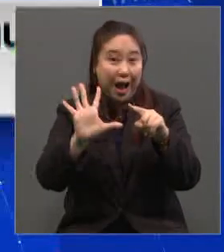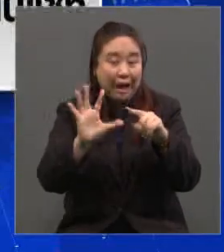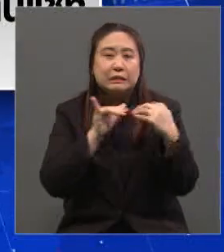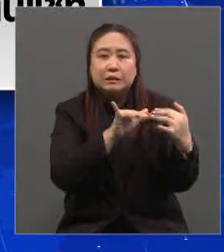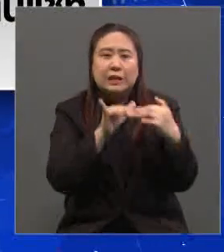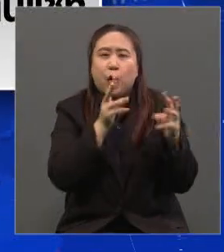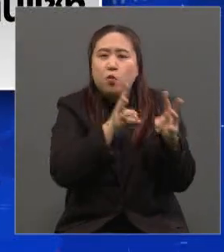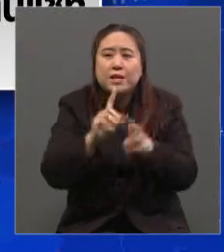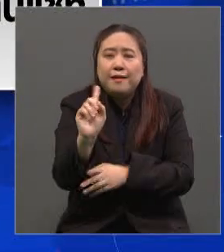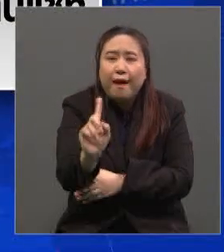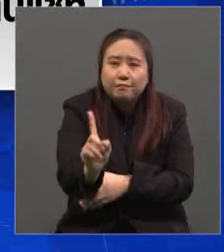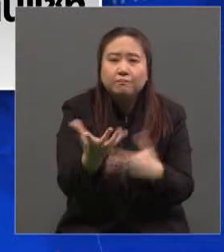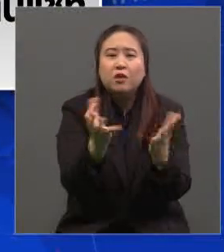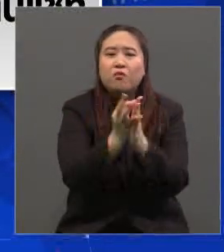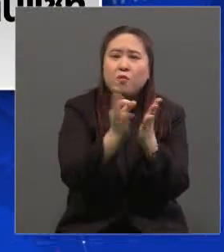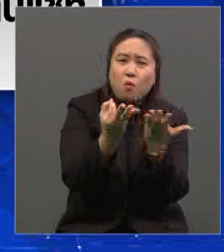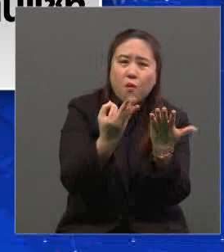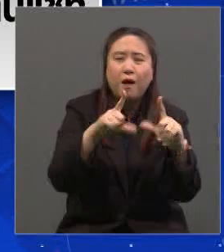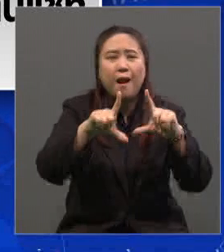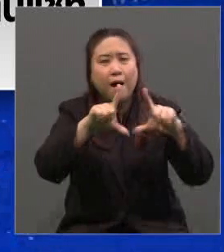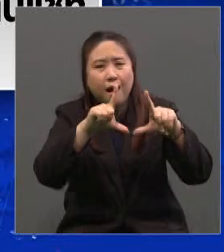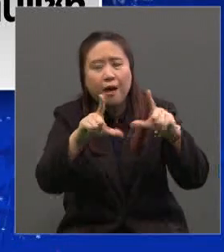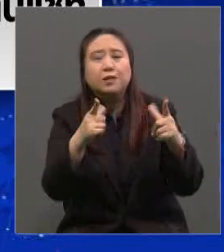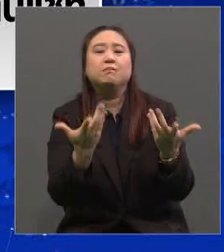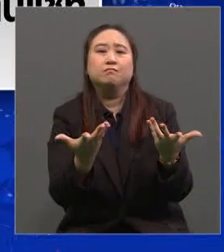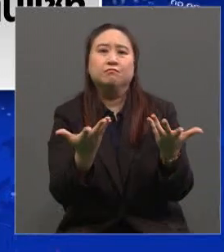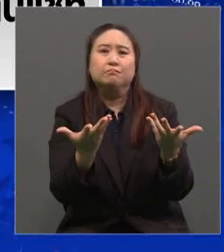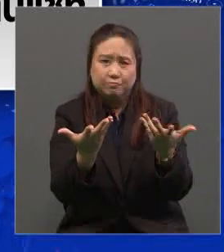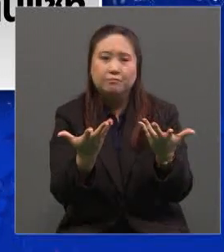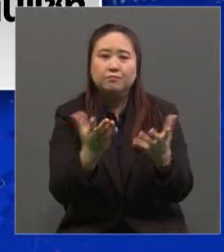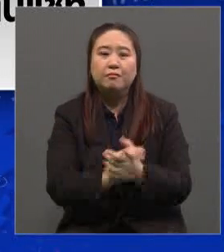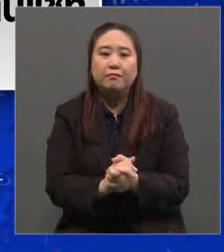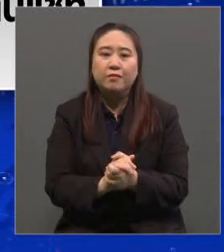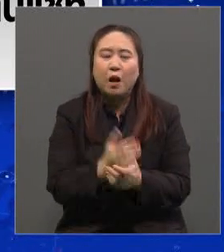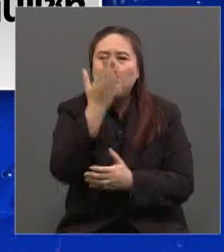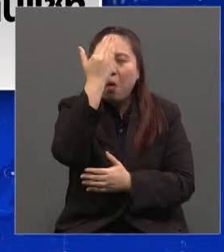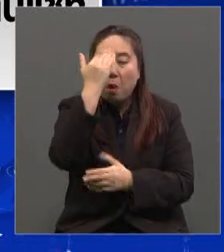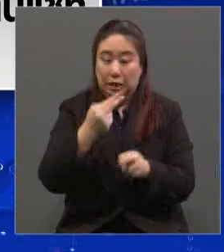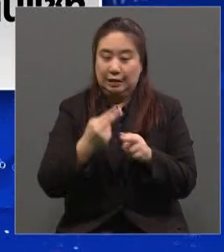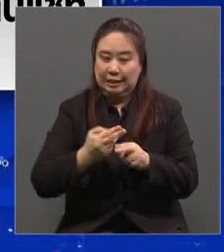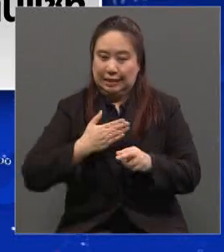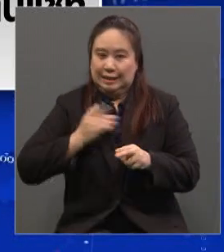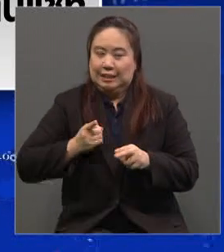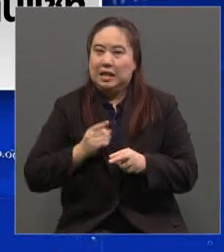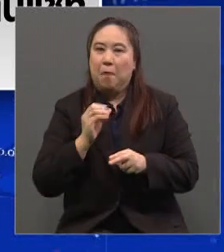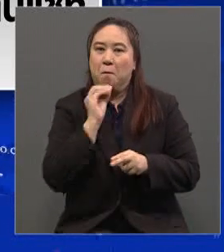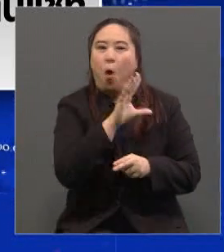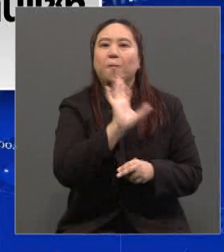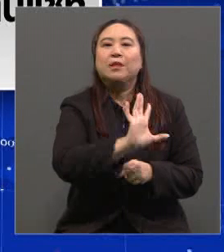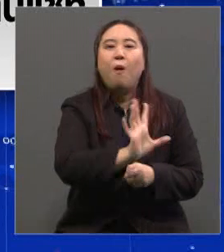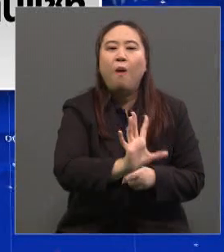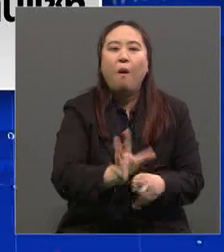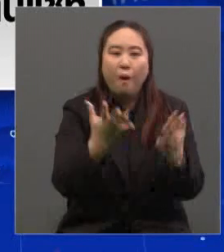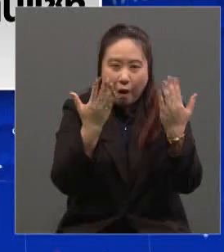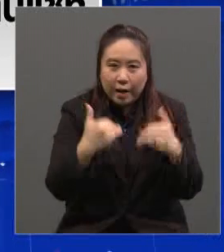กันผ่านโซเชียลมีเดียโดยเฉพาะเพจ Facebook แล้วก็ในส่วนของ LINE เพราะว่าไม่ต้องเปิดเผยตัวตนที่แท้จริงนอกจ